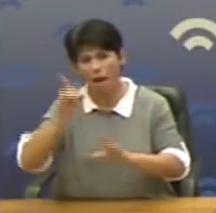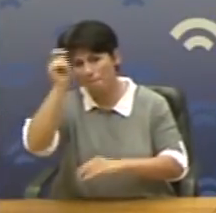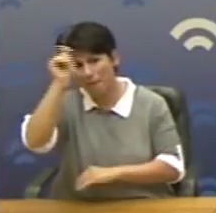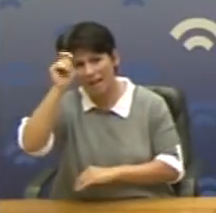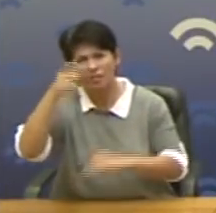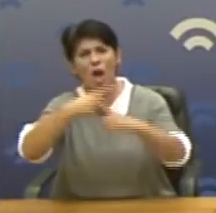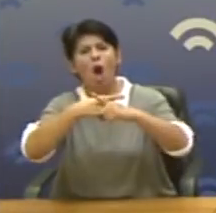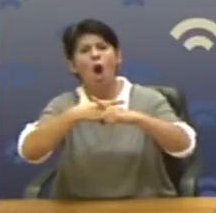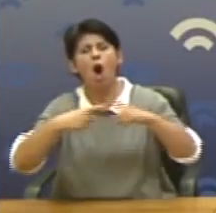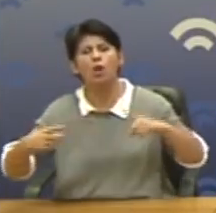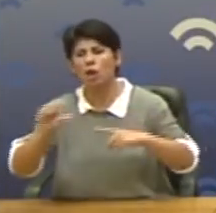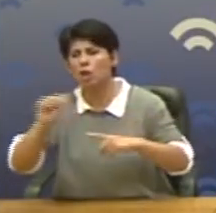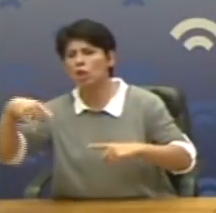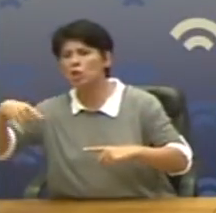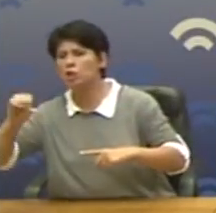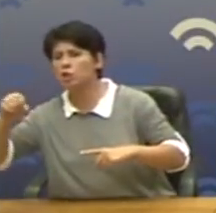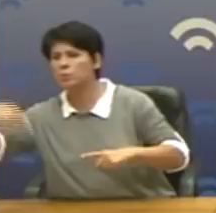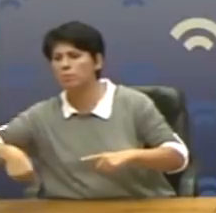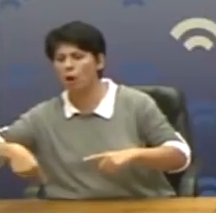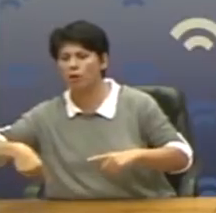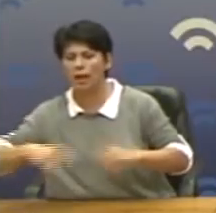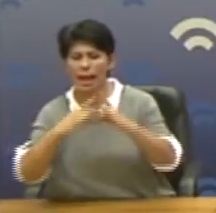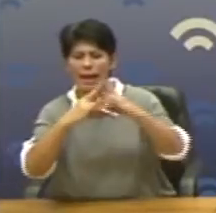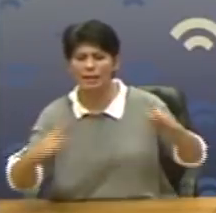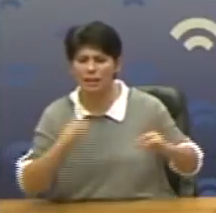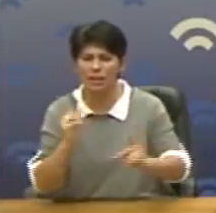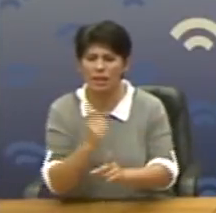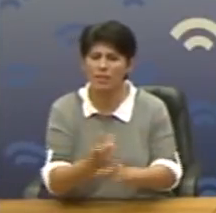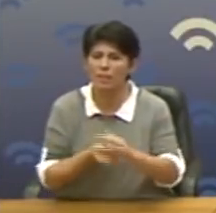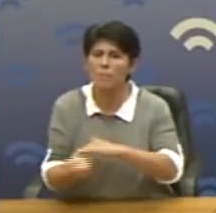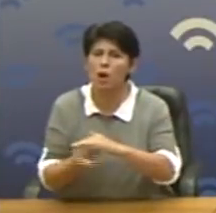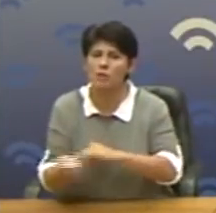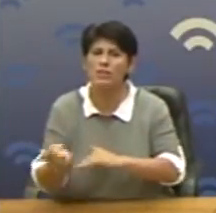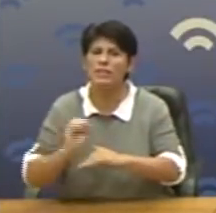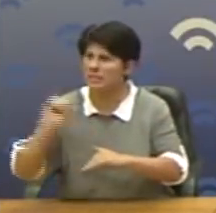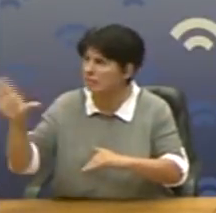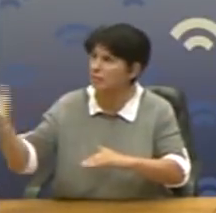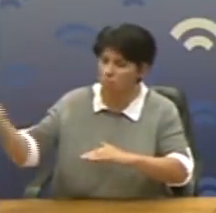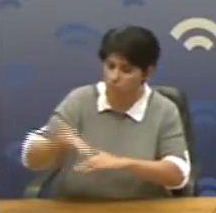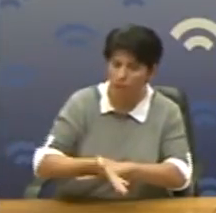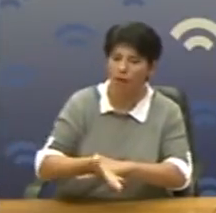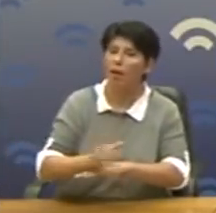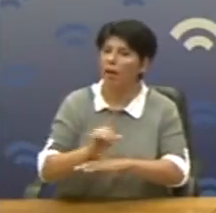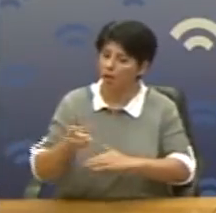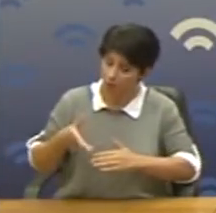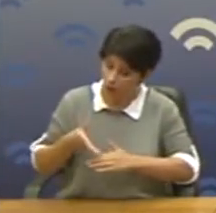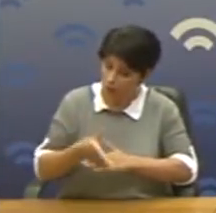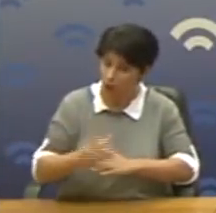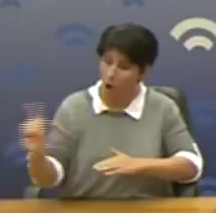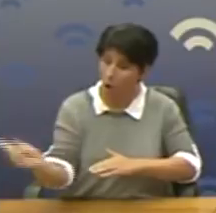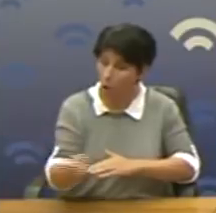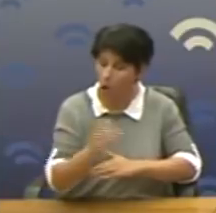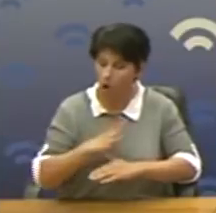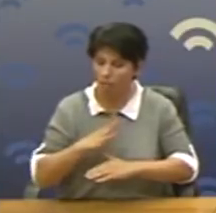νησιά και τον Εύρο, να μεταφερθούν πρόσφυγες και μετανάστες σε κέντρα φιλοξενίας που θα λειτουργούν με